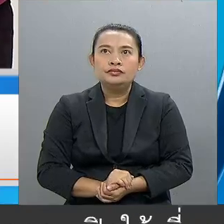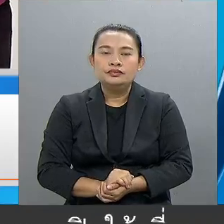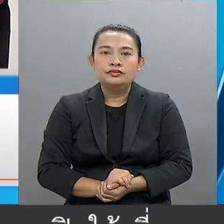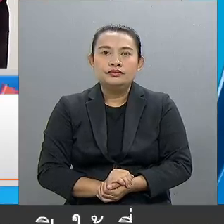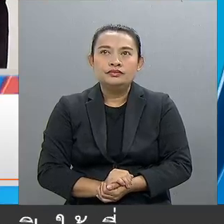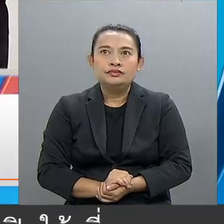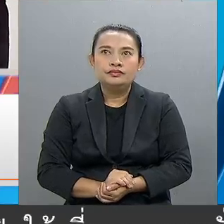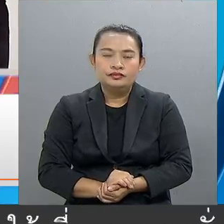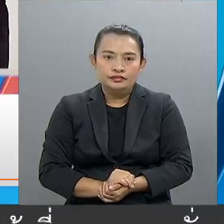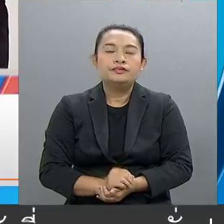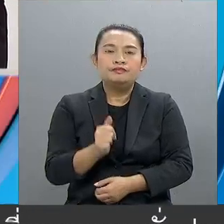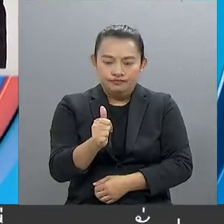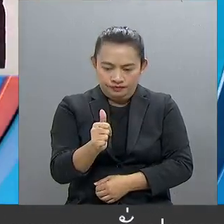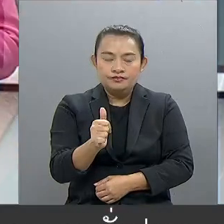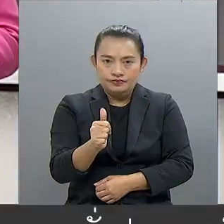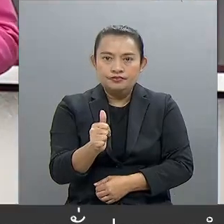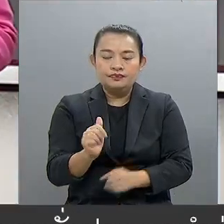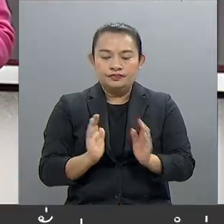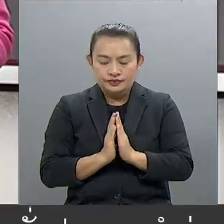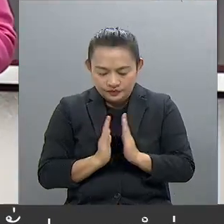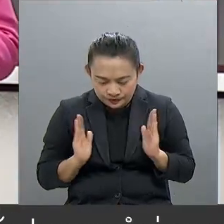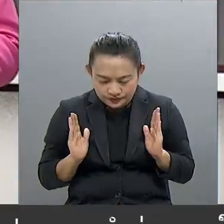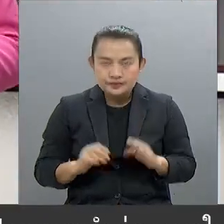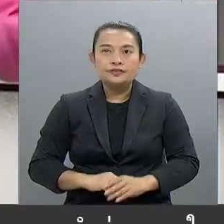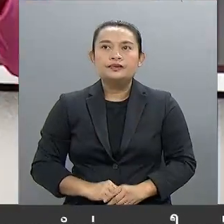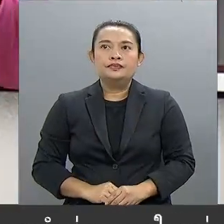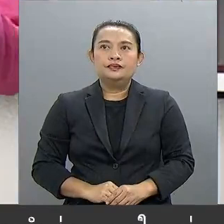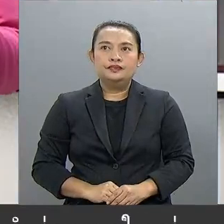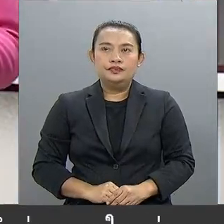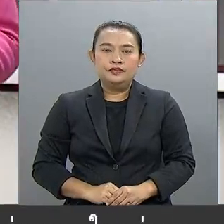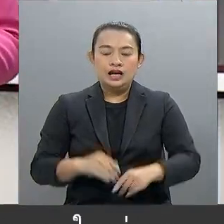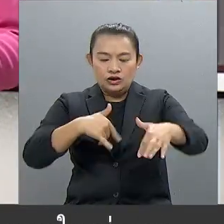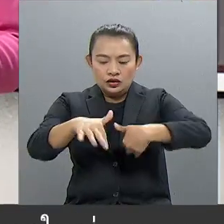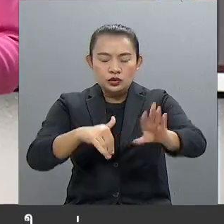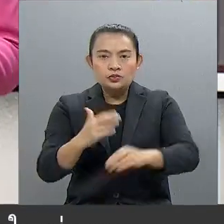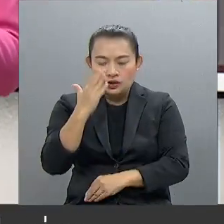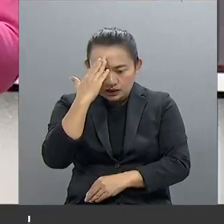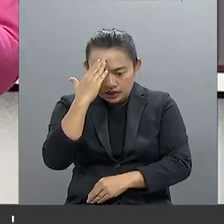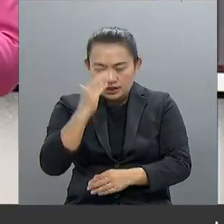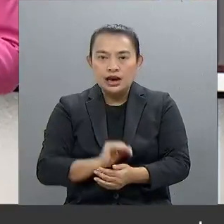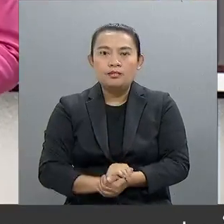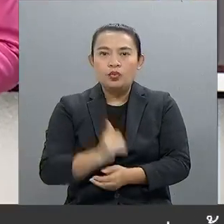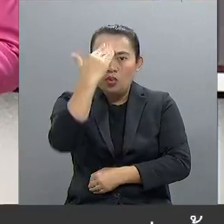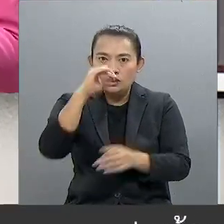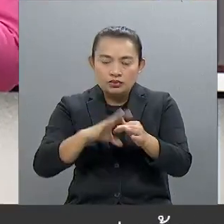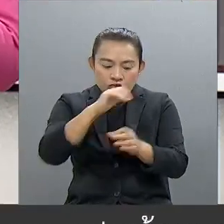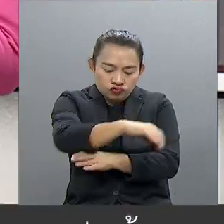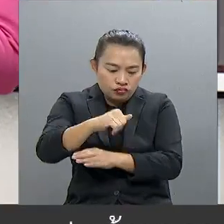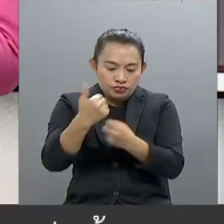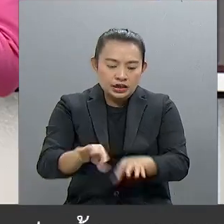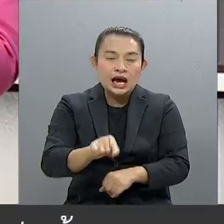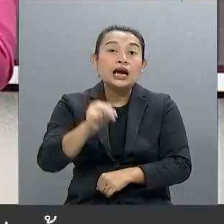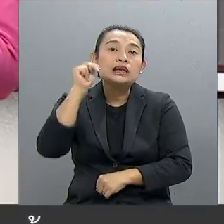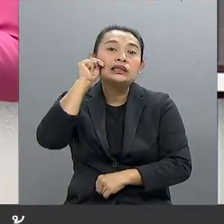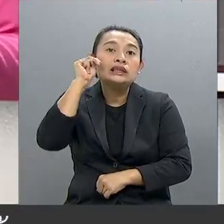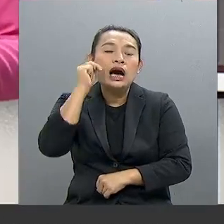ได้ค่ะขอบพระคุณมากค่ะสวัสดีค่ะอย่างน้อยชาวบ้านก็ได้รู้นะคะว่าที่มันเอารถใหญ่ลงไปไม่ได้นี่เป็นเพราะว่าน้ำมันก็น้อยผักตบก็เยอะ